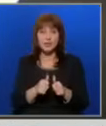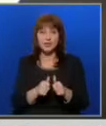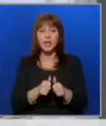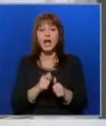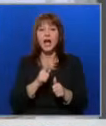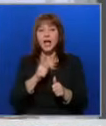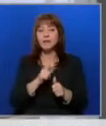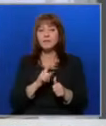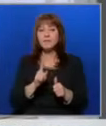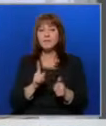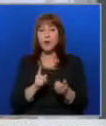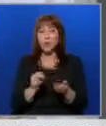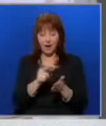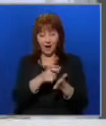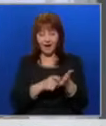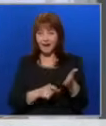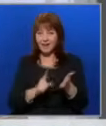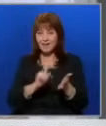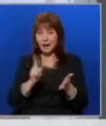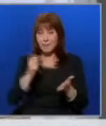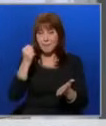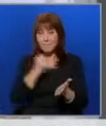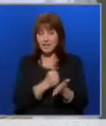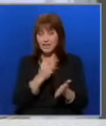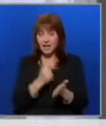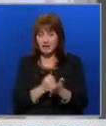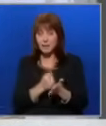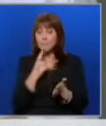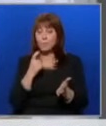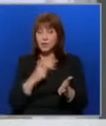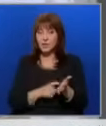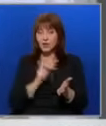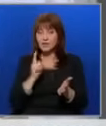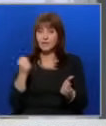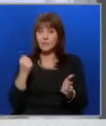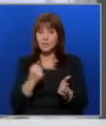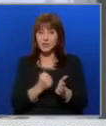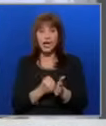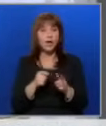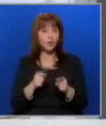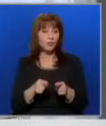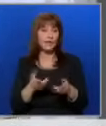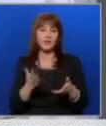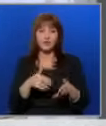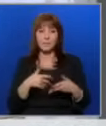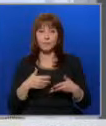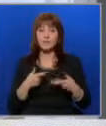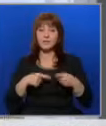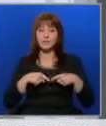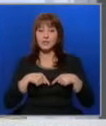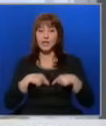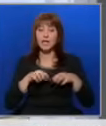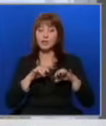разписки не са слагани печати. Знаете, че по закон изискването на разписката от машината е да се сложи един печат. Това също ще поискаме от съда да допусне